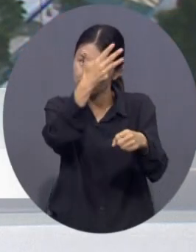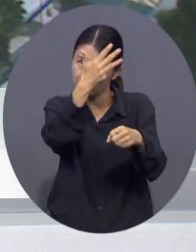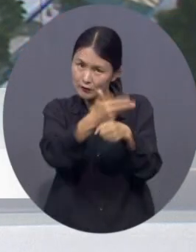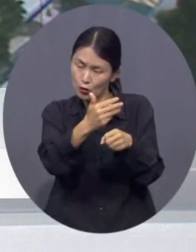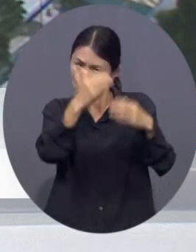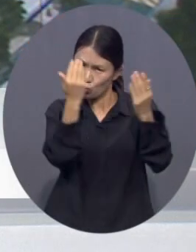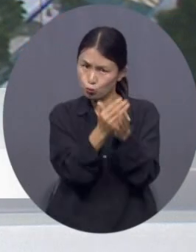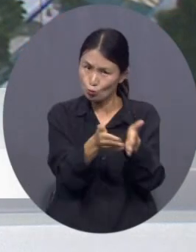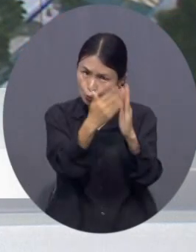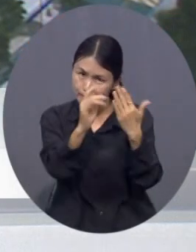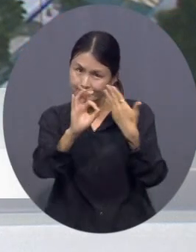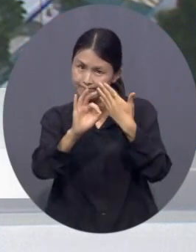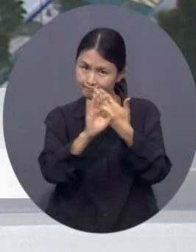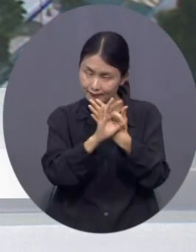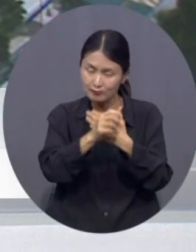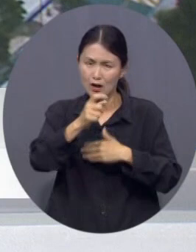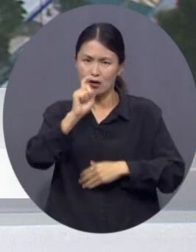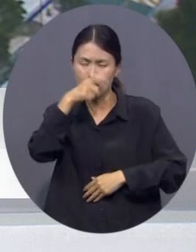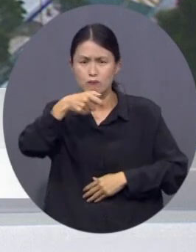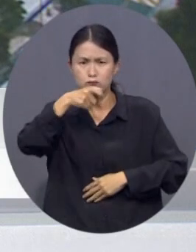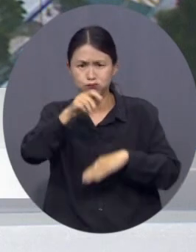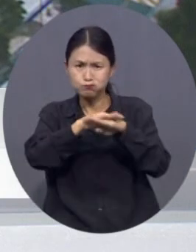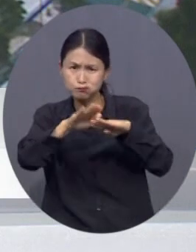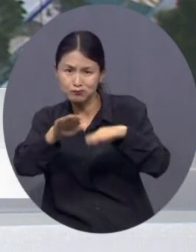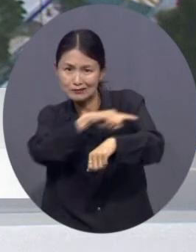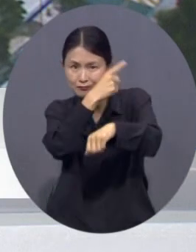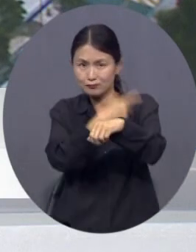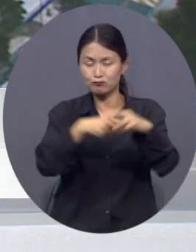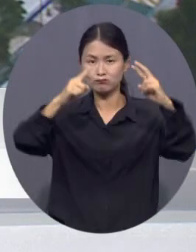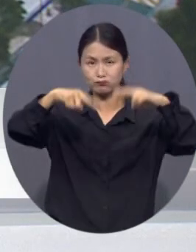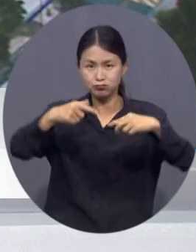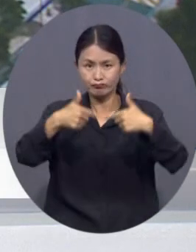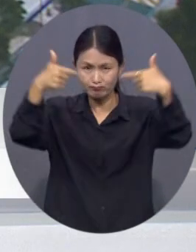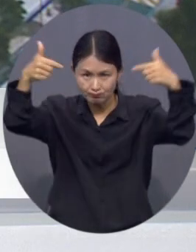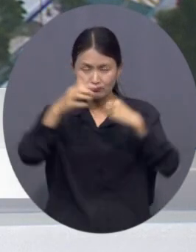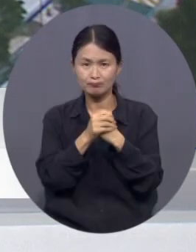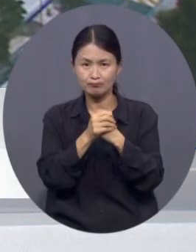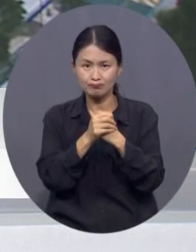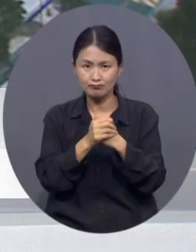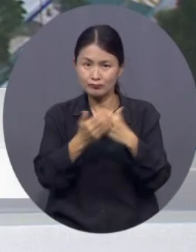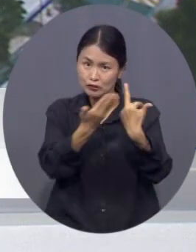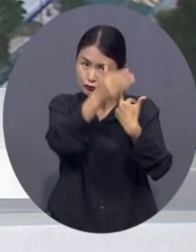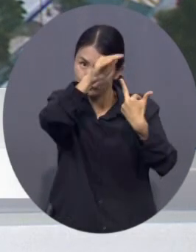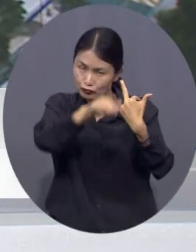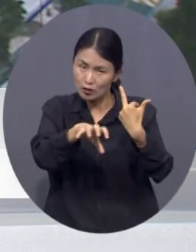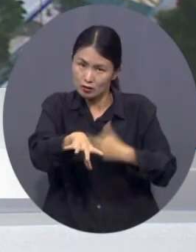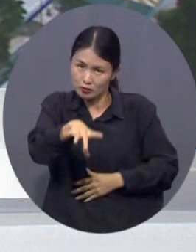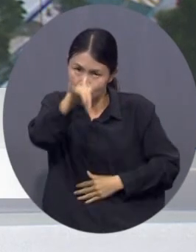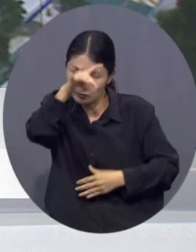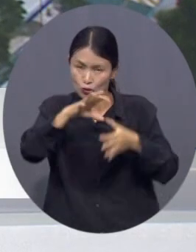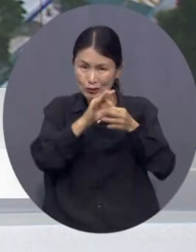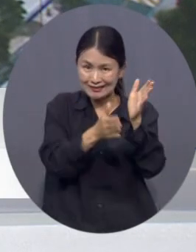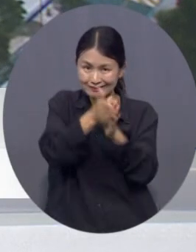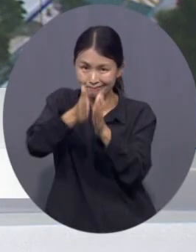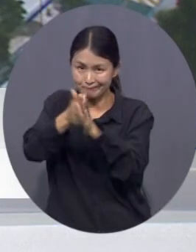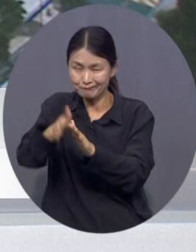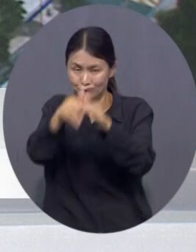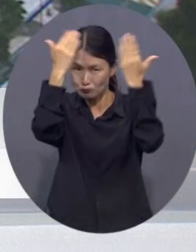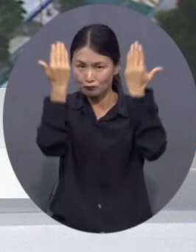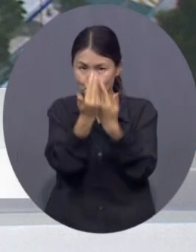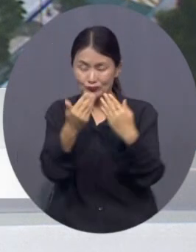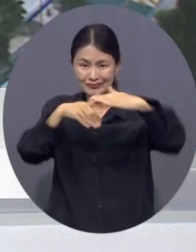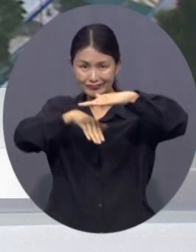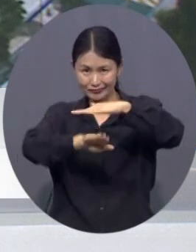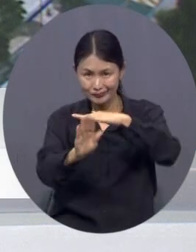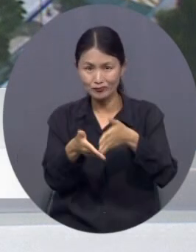2028년에 완공되면 하수처리 능력이 갑절 가까이 늘어나는데, 제주에서는 처음으로 관련 시설이 모두